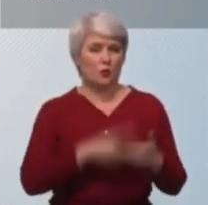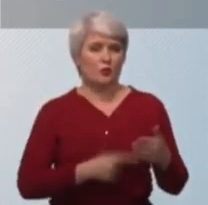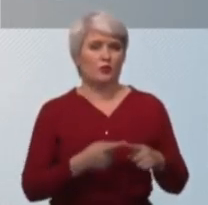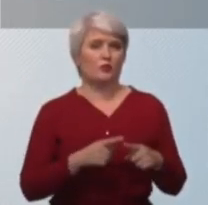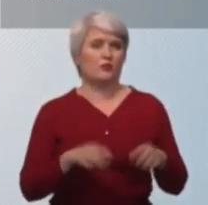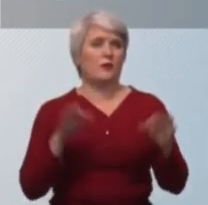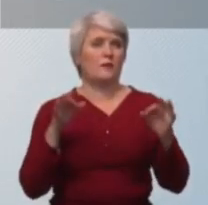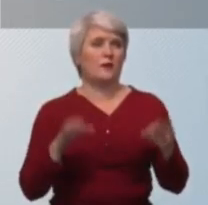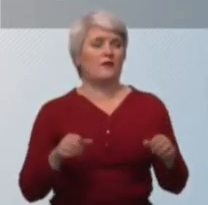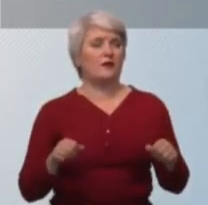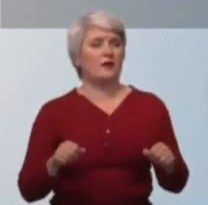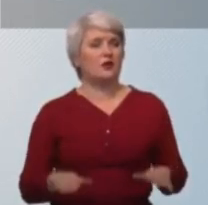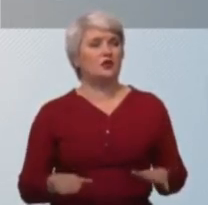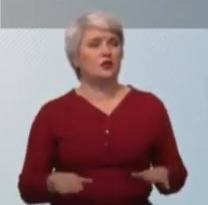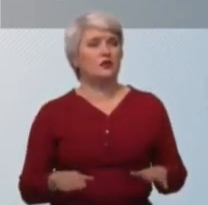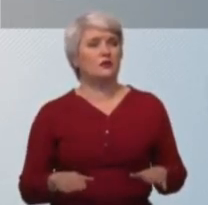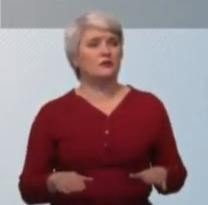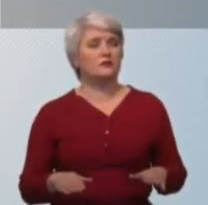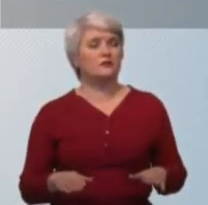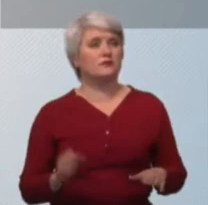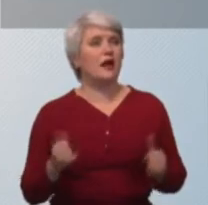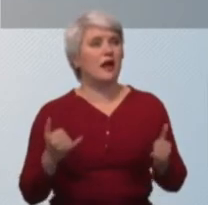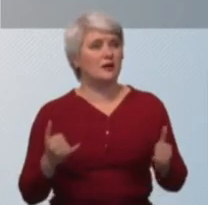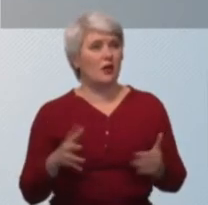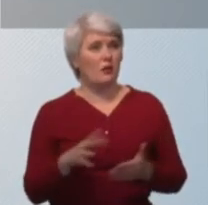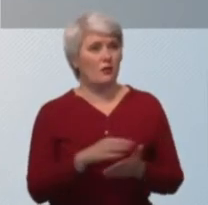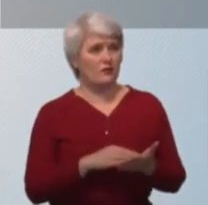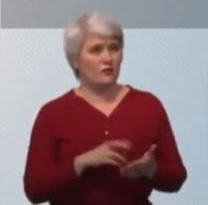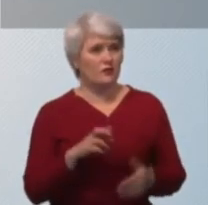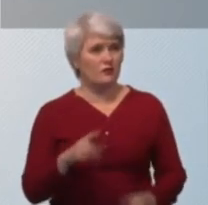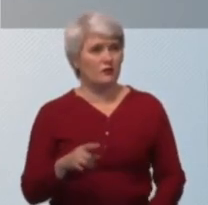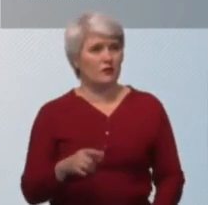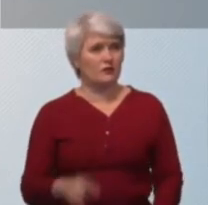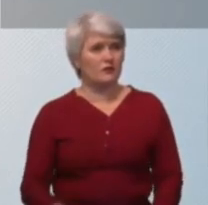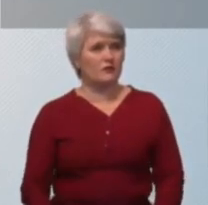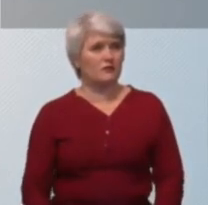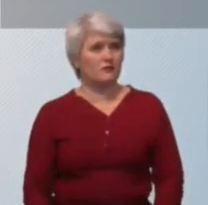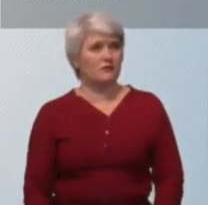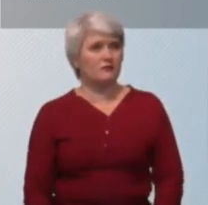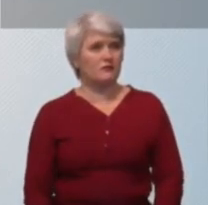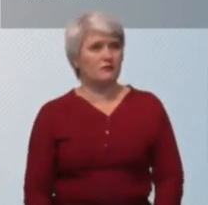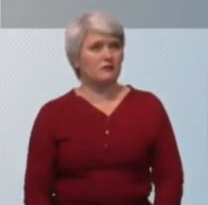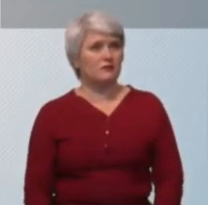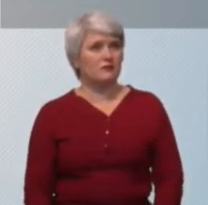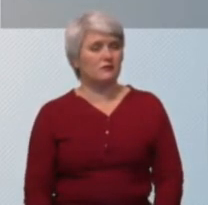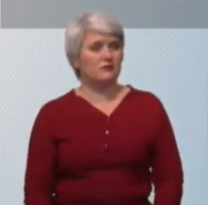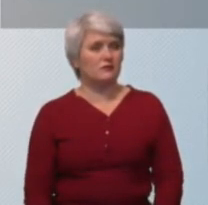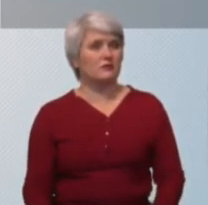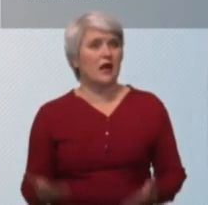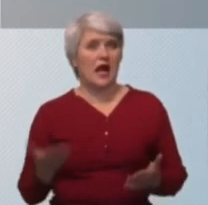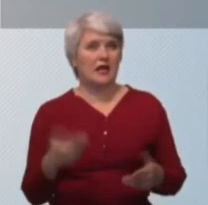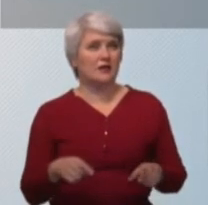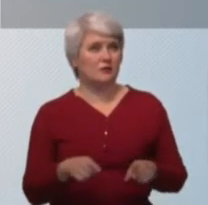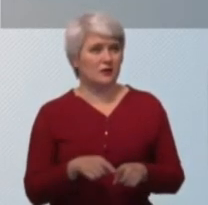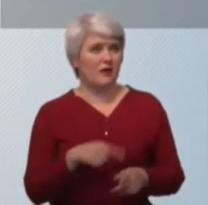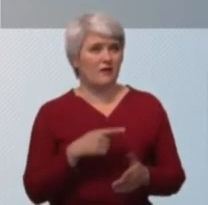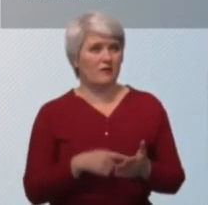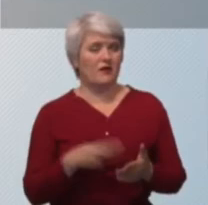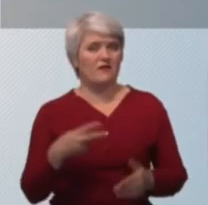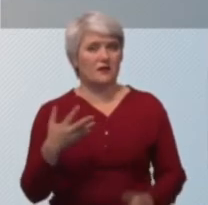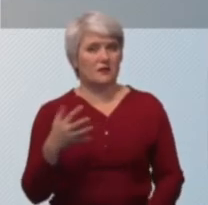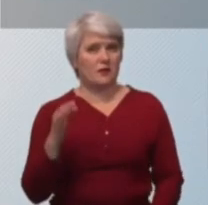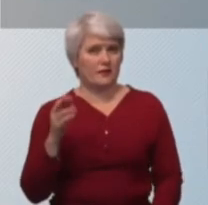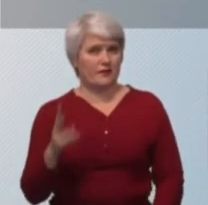правильное решение. Это во-первых. А сегодня повторили бы его? А? Сегодня бы повторили его? Ну, если бы стоял такой вопрос. 25